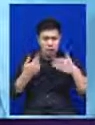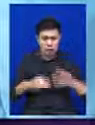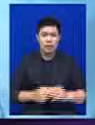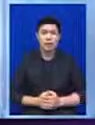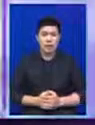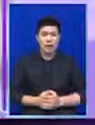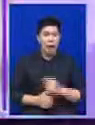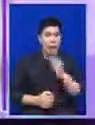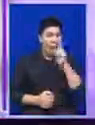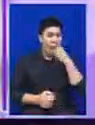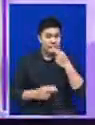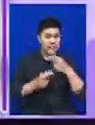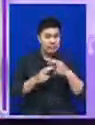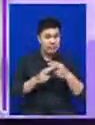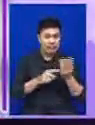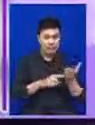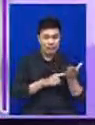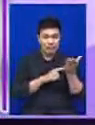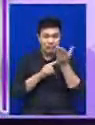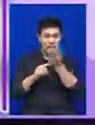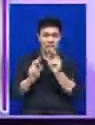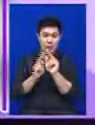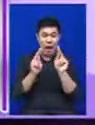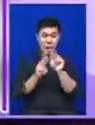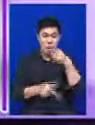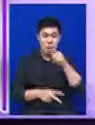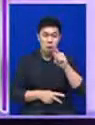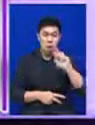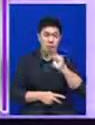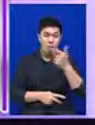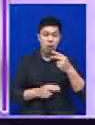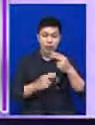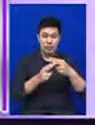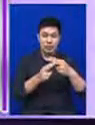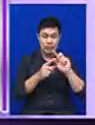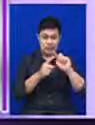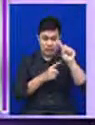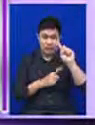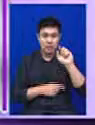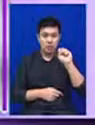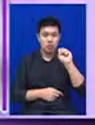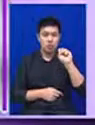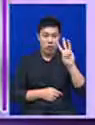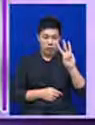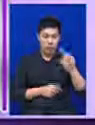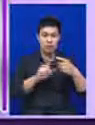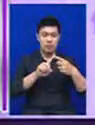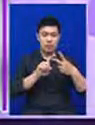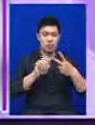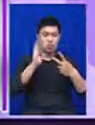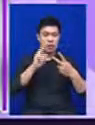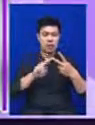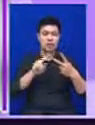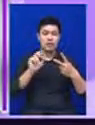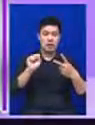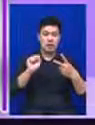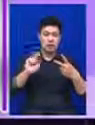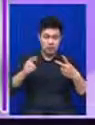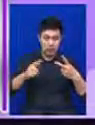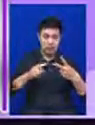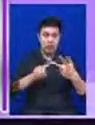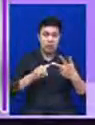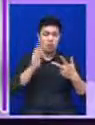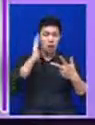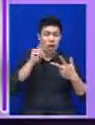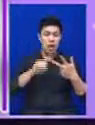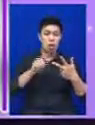ำหรับผู้ได้รับการเสนอชื่อกรรมการปปง.6คนคือนายสุวัฒน์เทพอารักษ์นายสังสิทธิ์พิริยรังสรรค์นายอุ